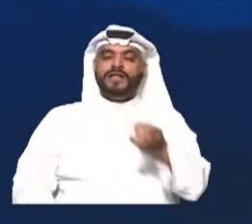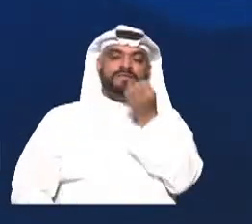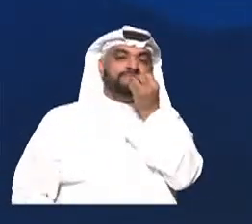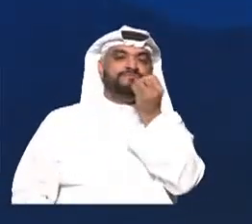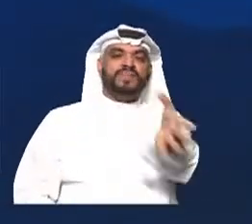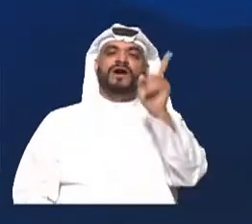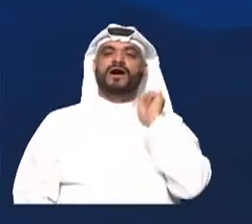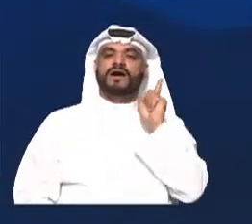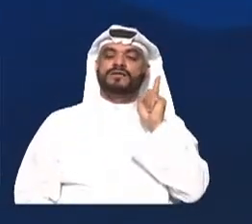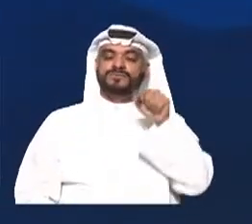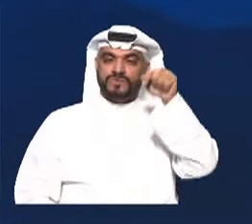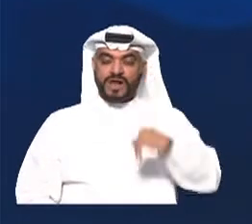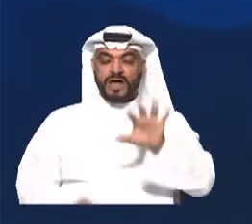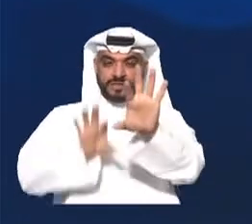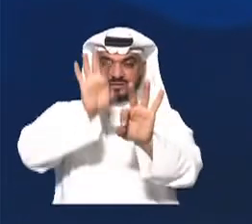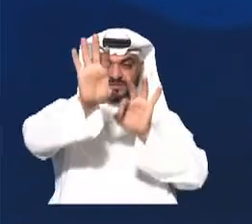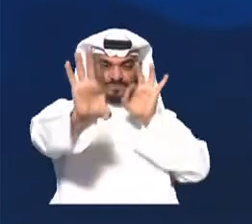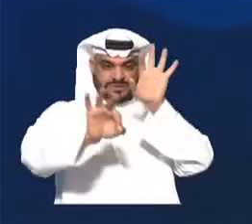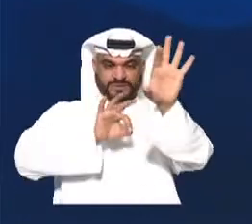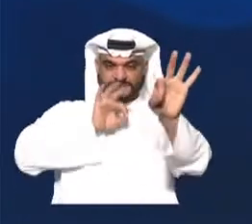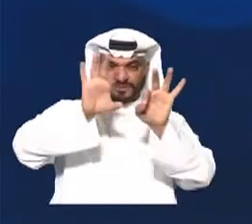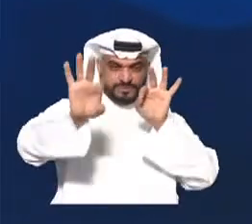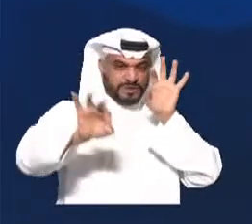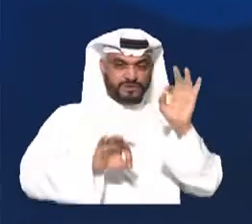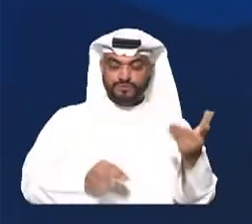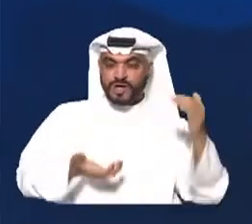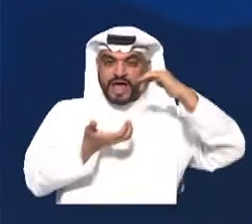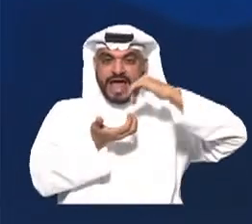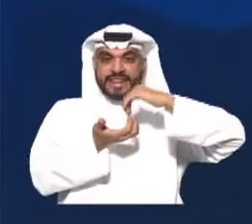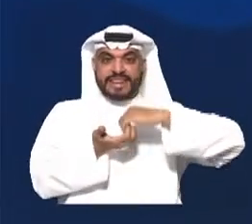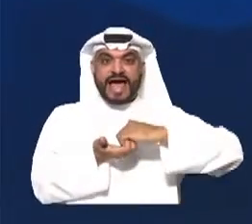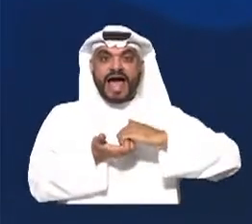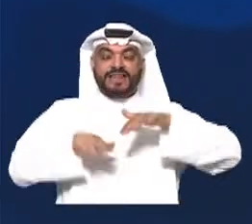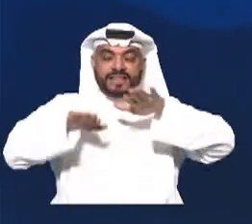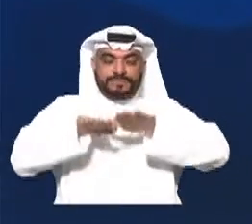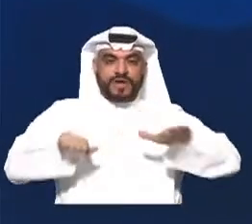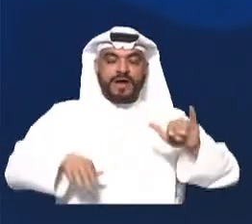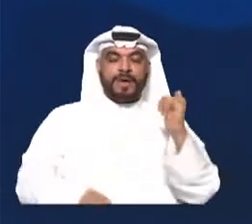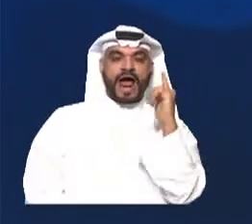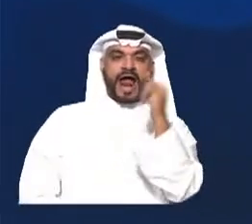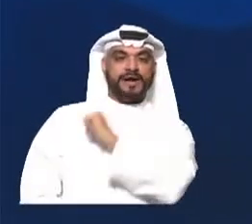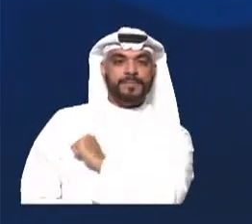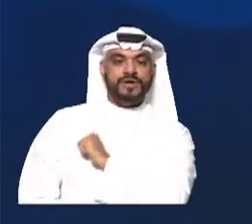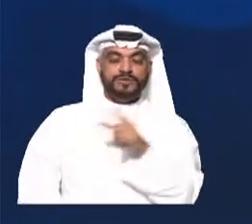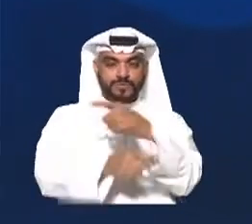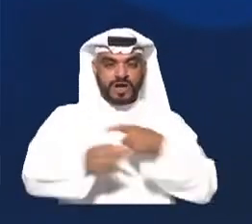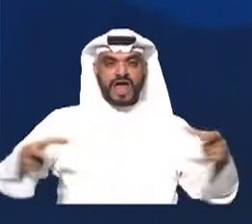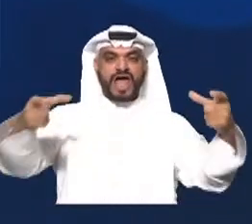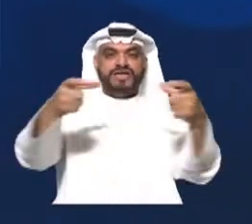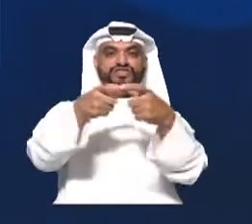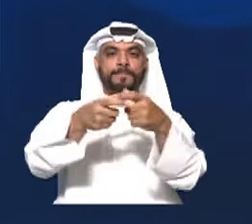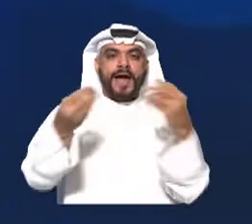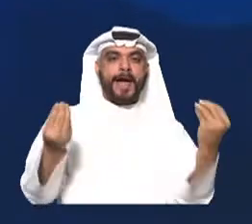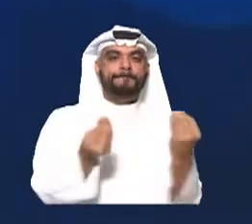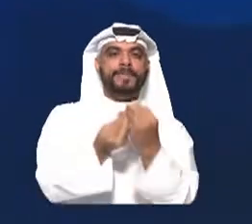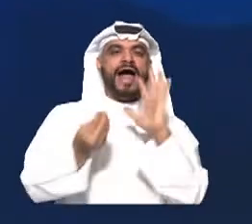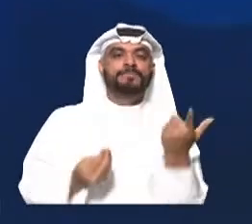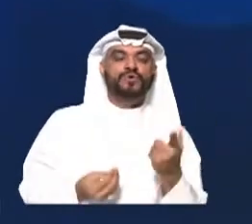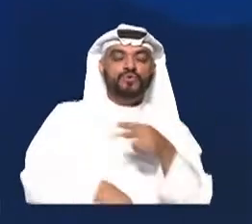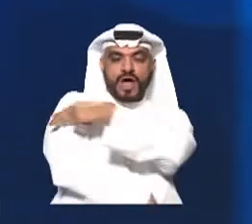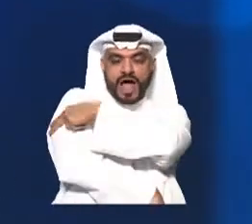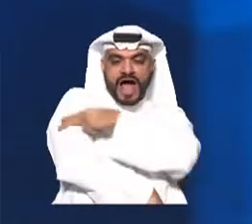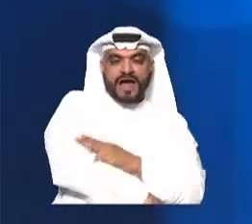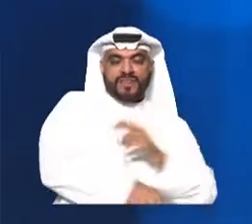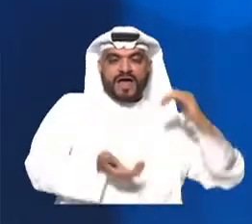مقترحا تشكيل وفد من الاتحاد البرلماني العربي للاجتماع مع رئيس الاتحاد البرلماني الدولي ورؤساء